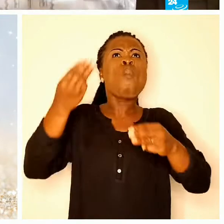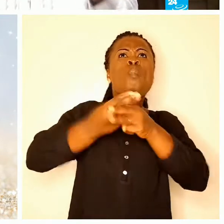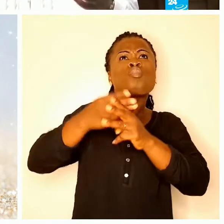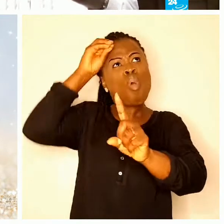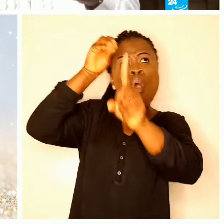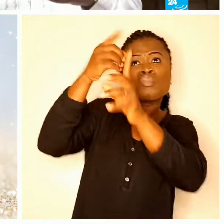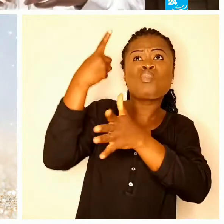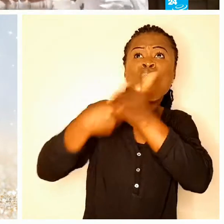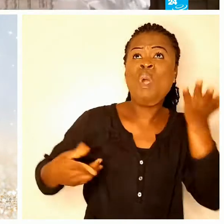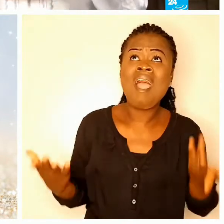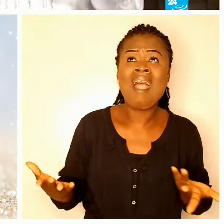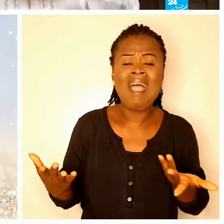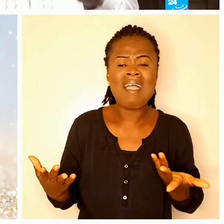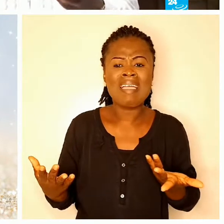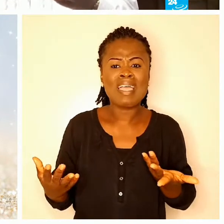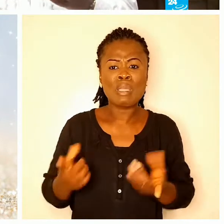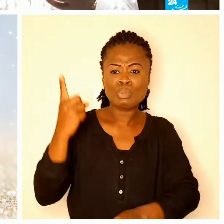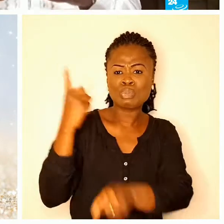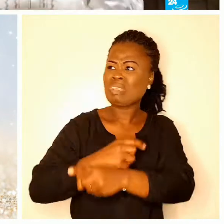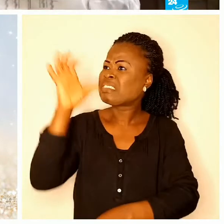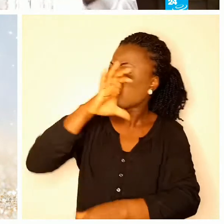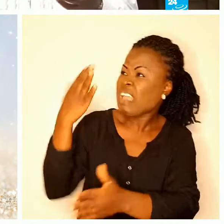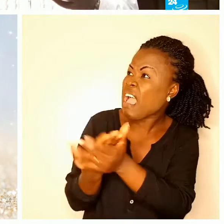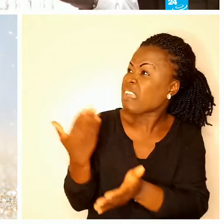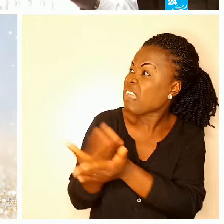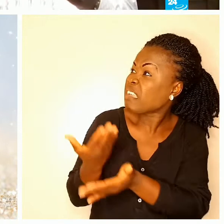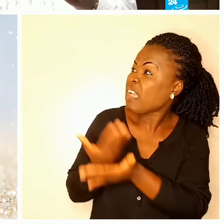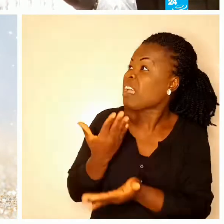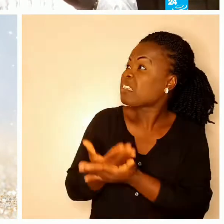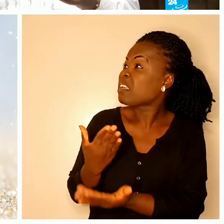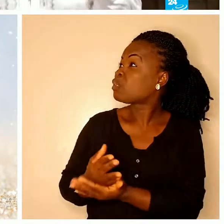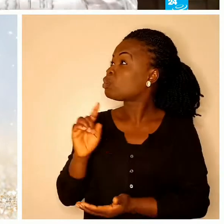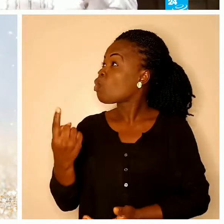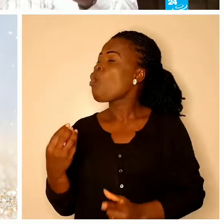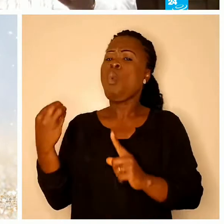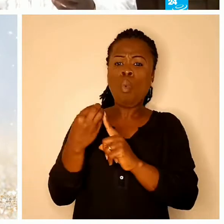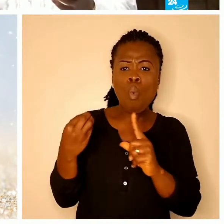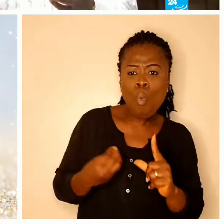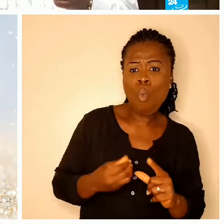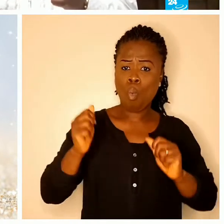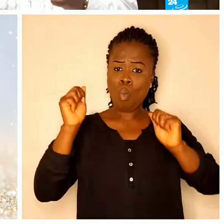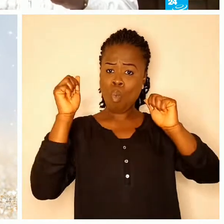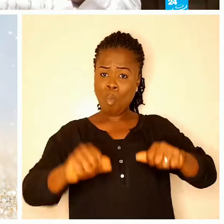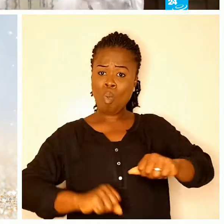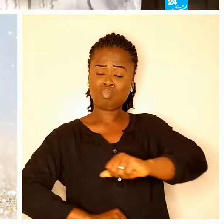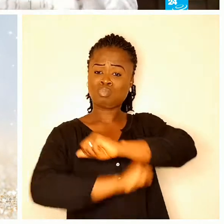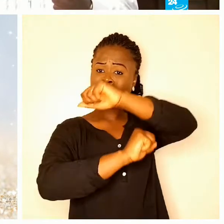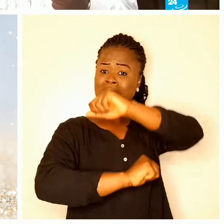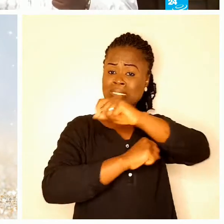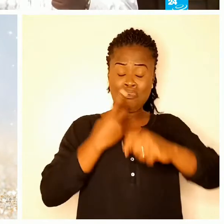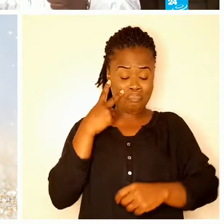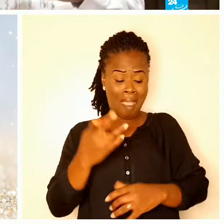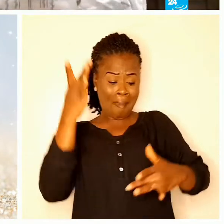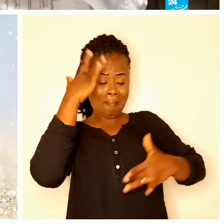Est-ce que nous sommes là pour courir derrière des gains, des super gains astronomiques, ou nous devons être capables, lorsque la